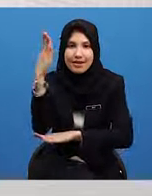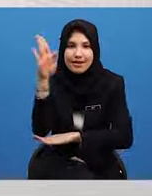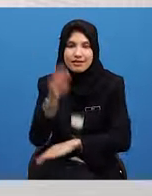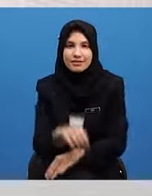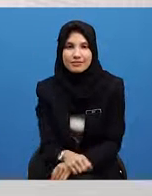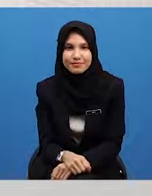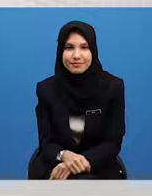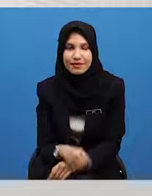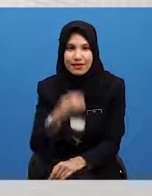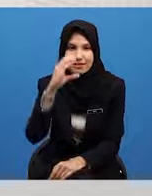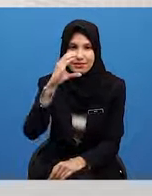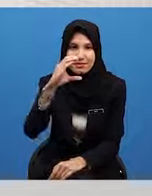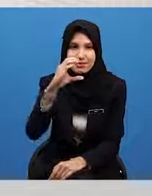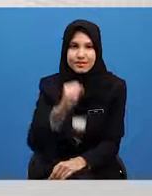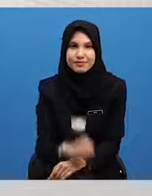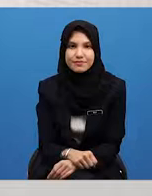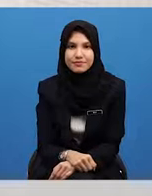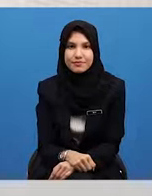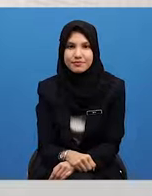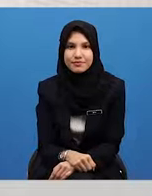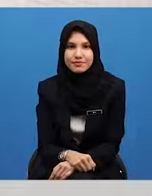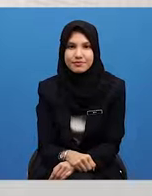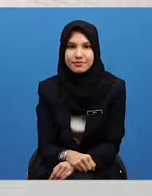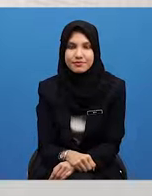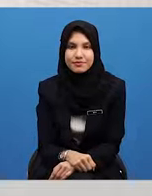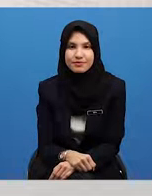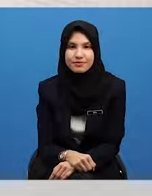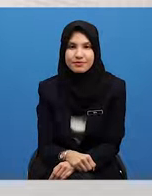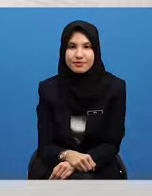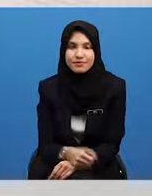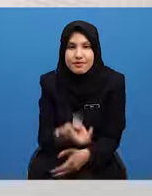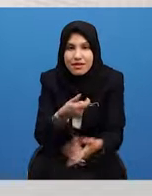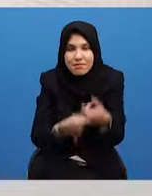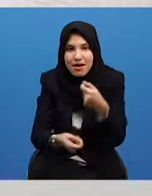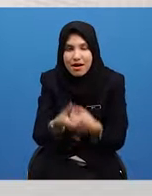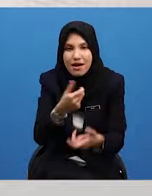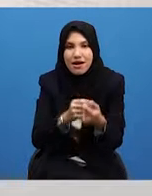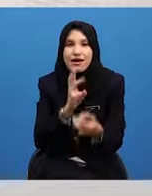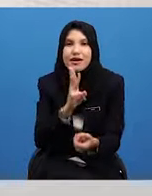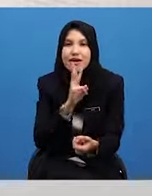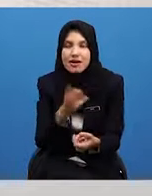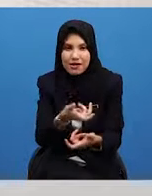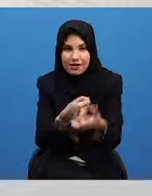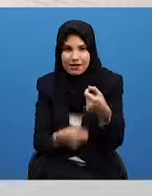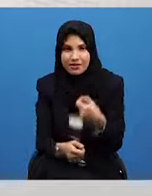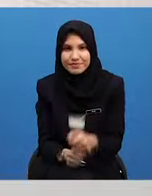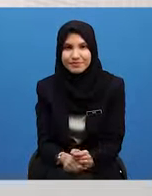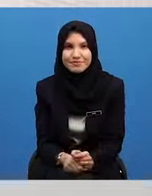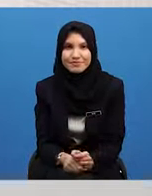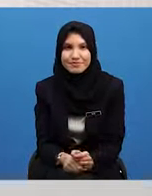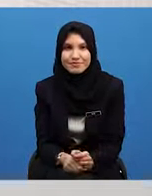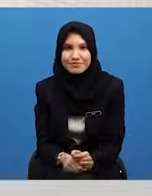Menaikkan bendera. C. Menimba air dari dalam